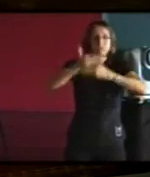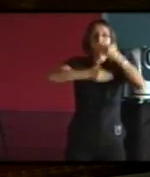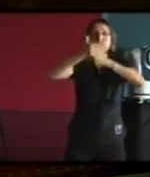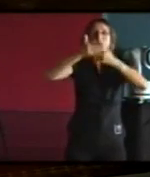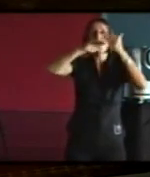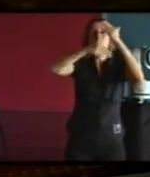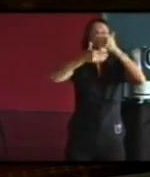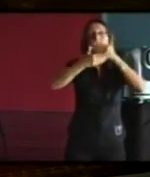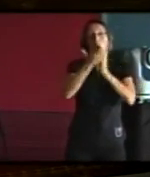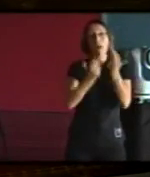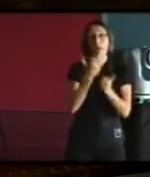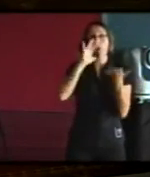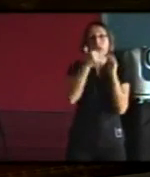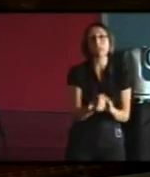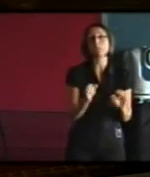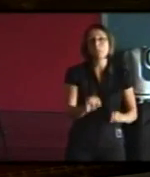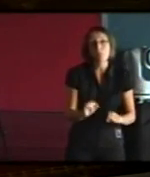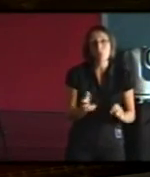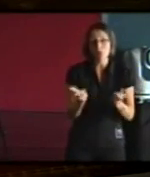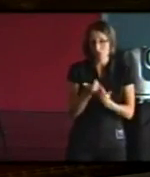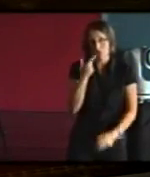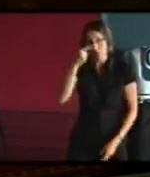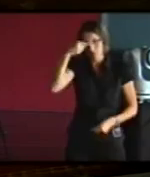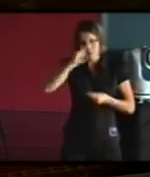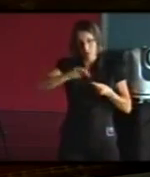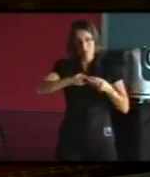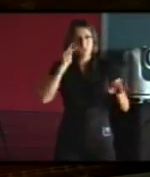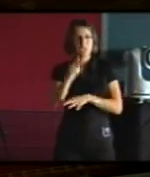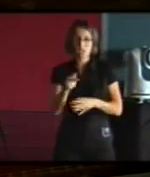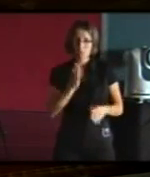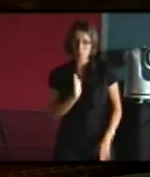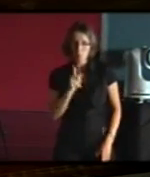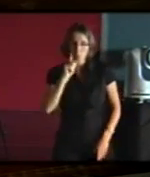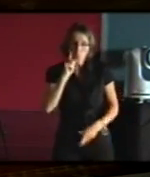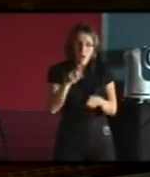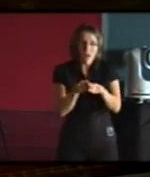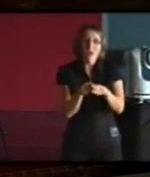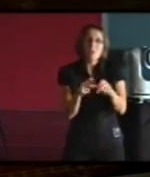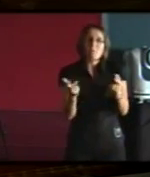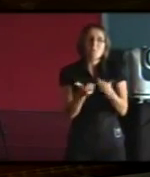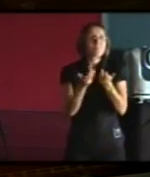Mais on est en train de faire une tache d'huile, c'est-à-dire que plutôt que de reconstruire